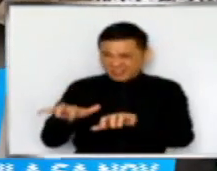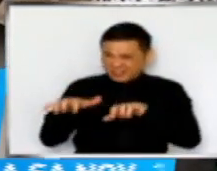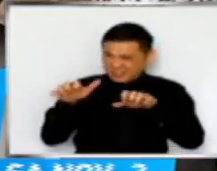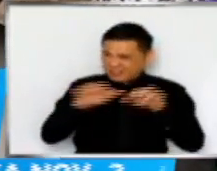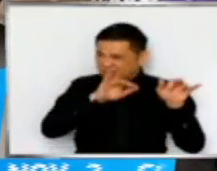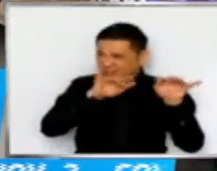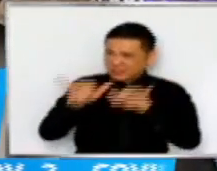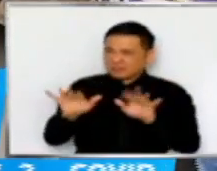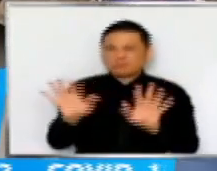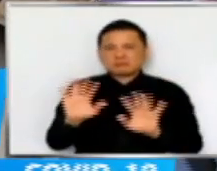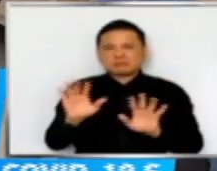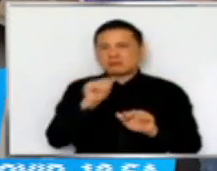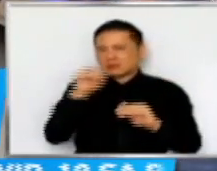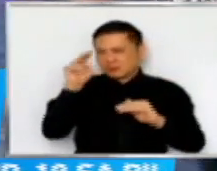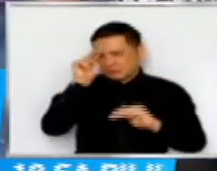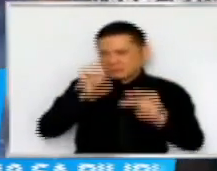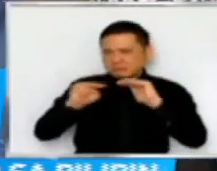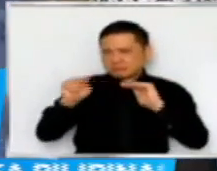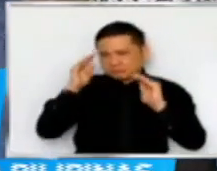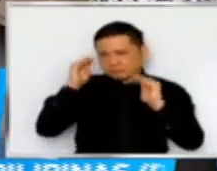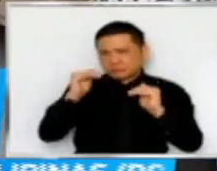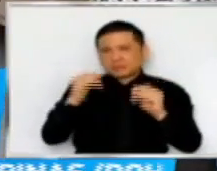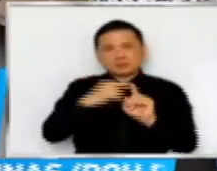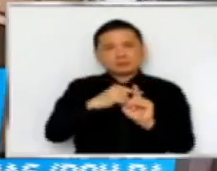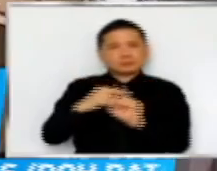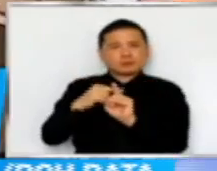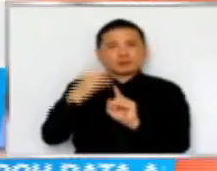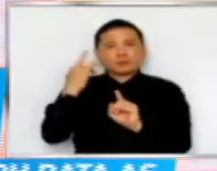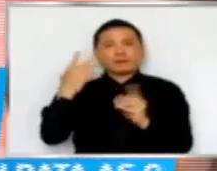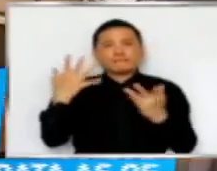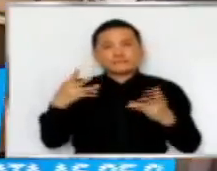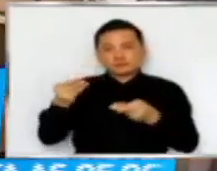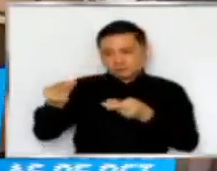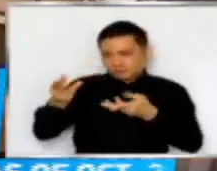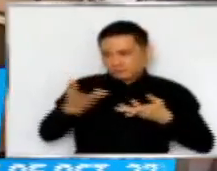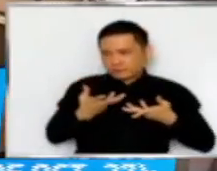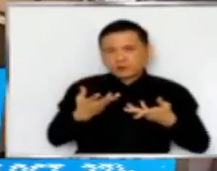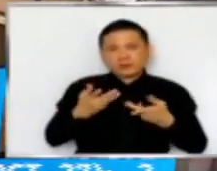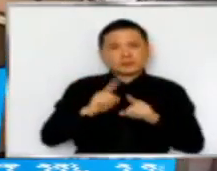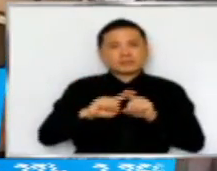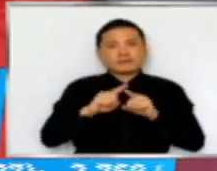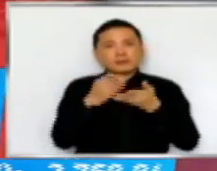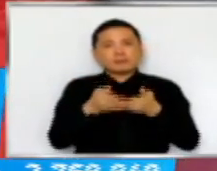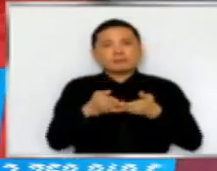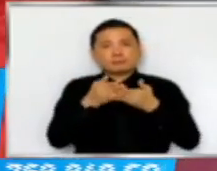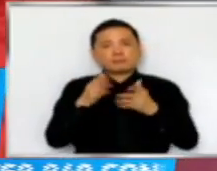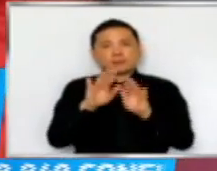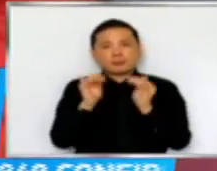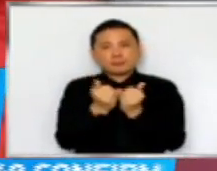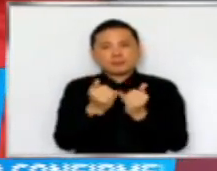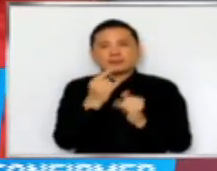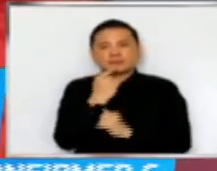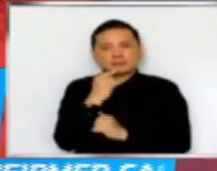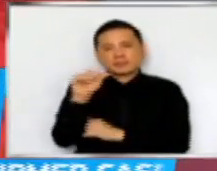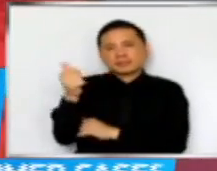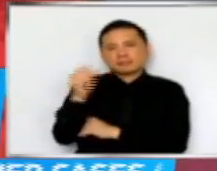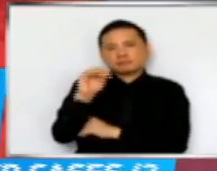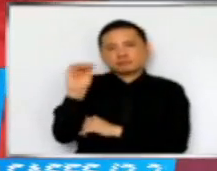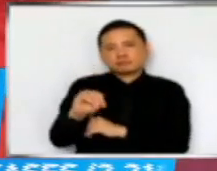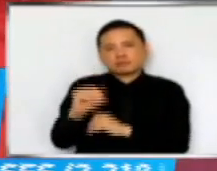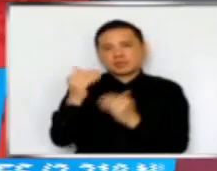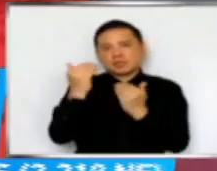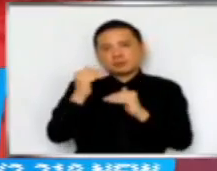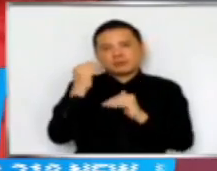ng barko ngayong undas. Dahil sa ulat na nakuha nila mula mismo sa mga shipping lines, 10% lang ng carrying capacity ng mga barko